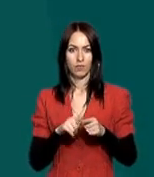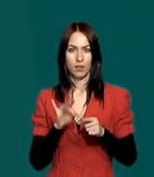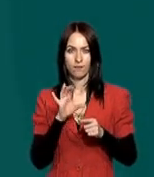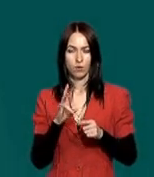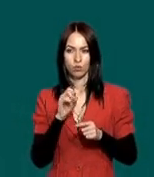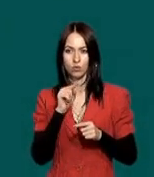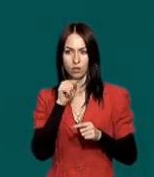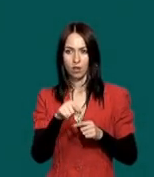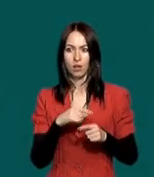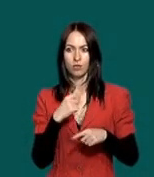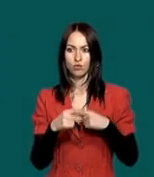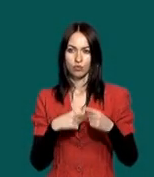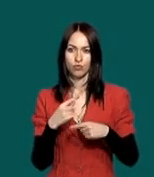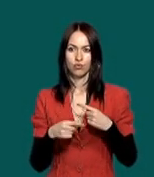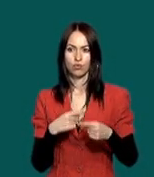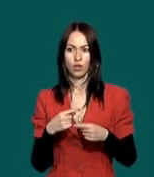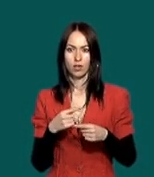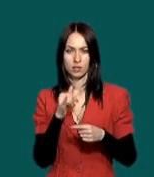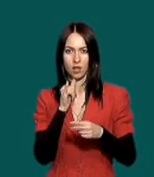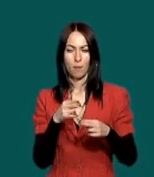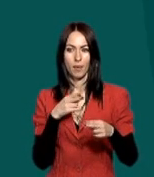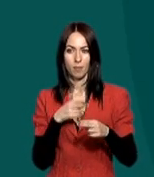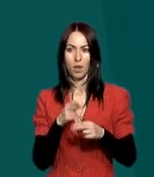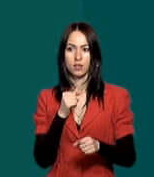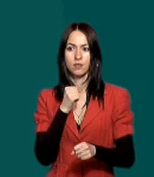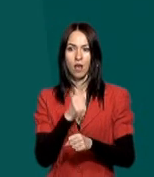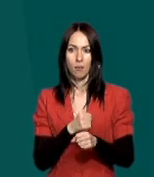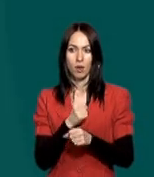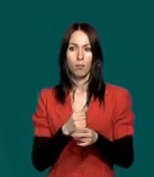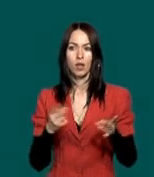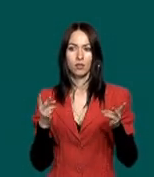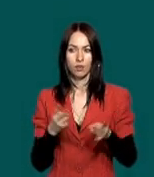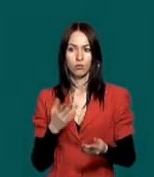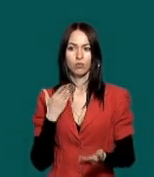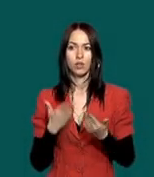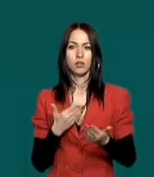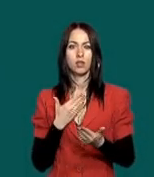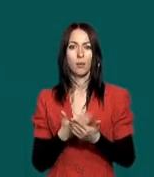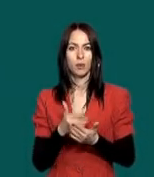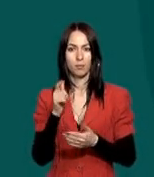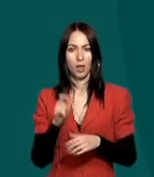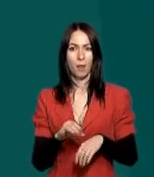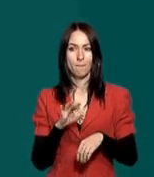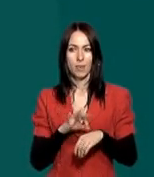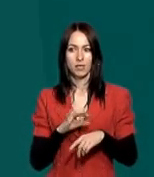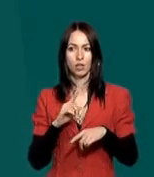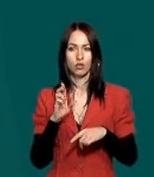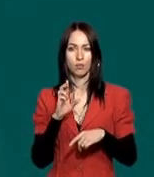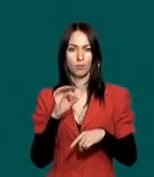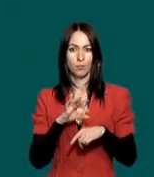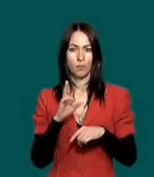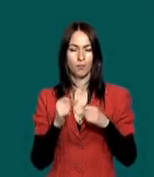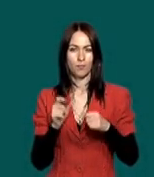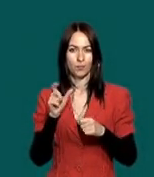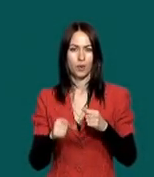проходить через препятствия. Обрабатывать нужно, если, к примеру, пассажир без маски,